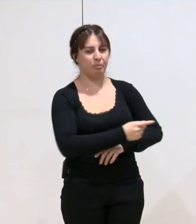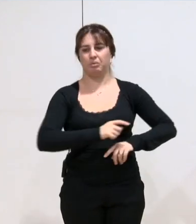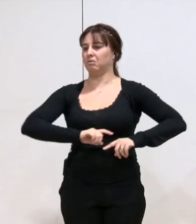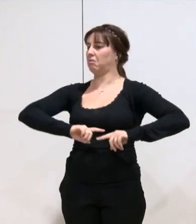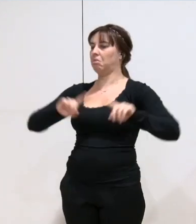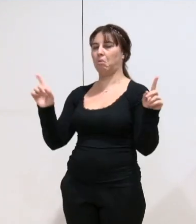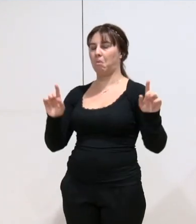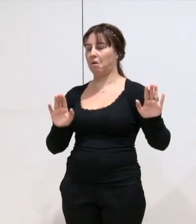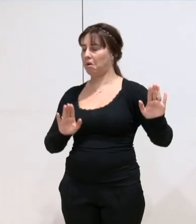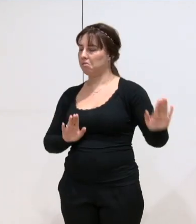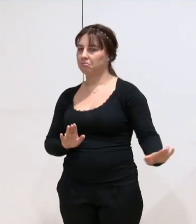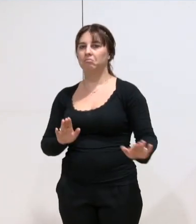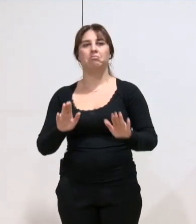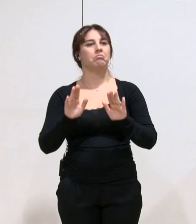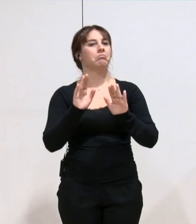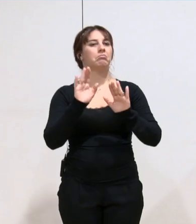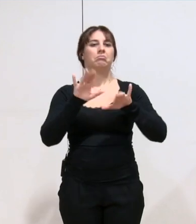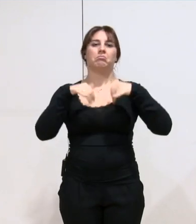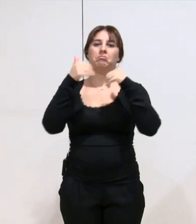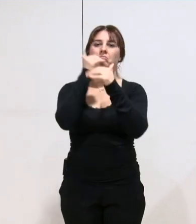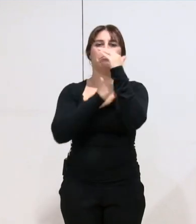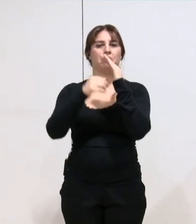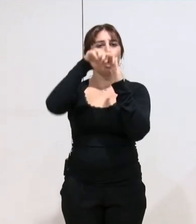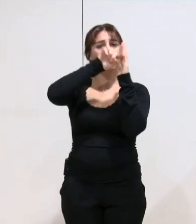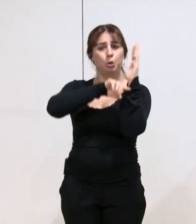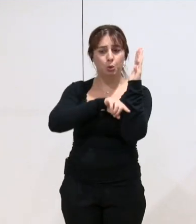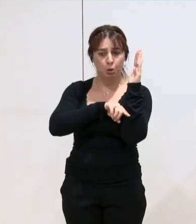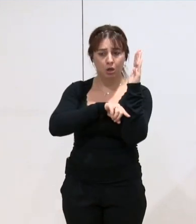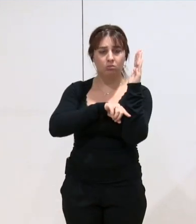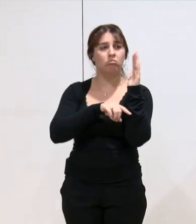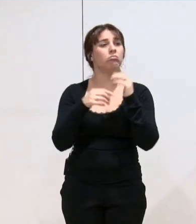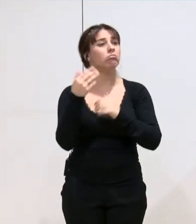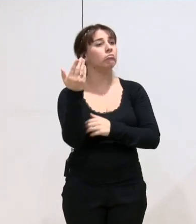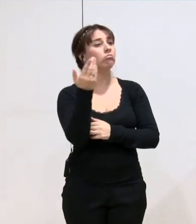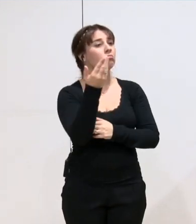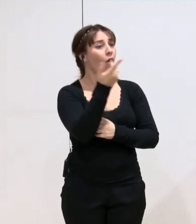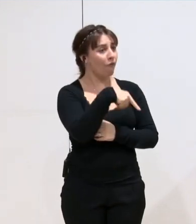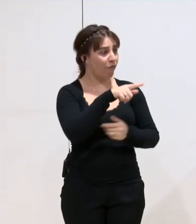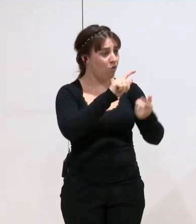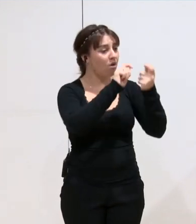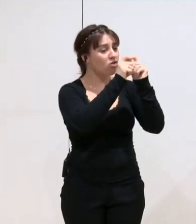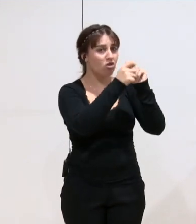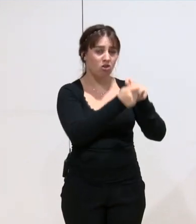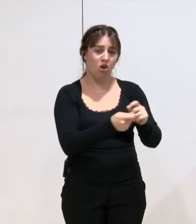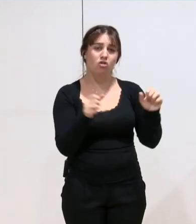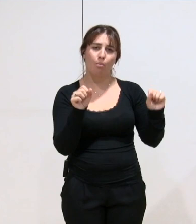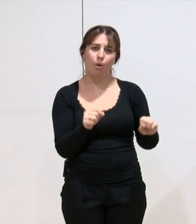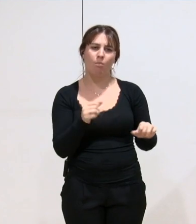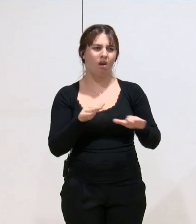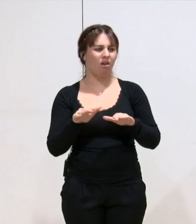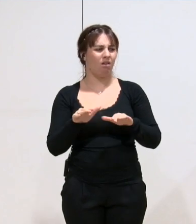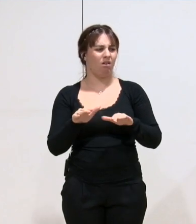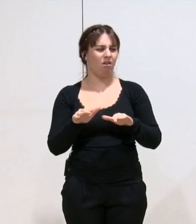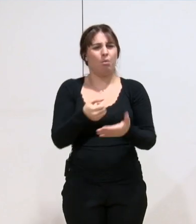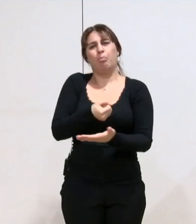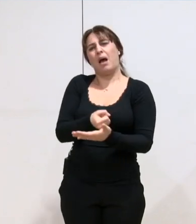a un ordre du jour, si vous avez la possibilité de le modifier, mais sur le plan des principes, sur le plan